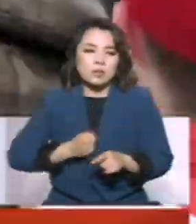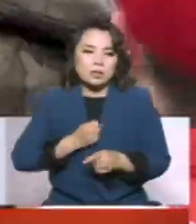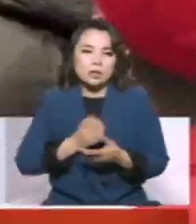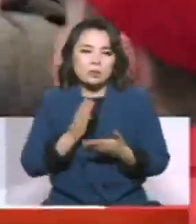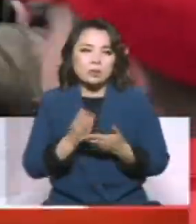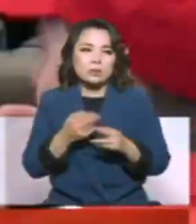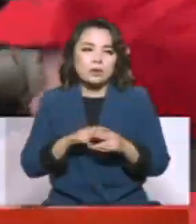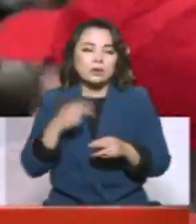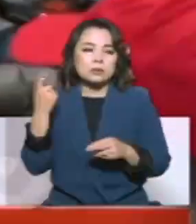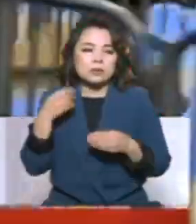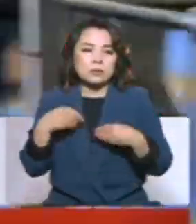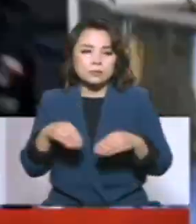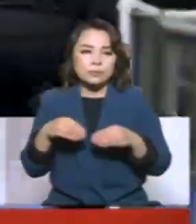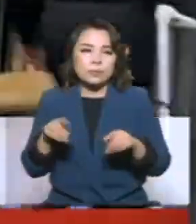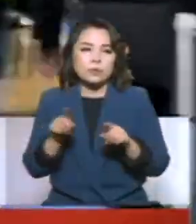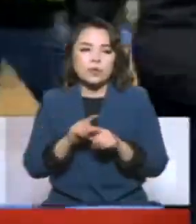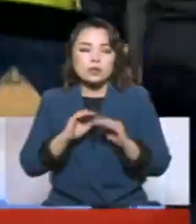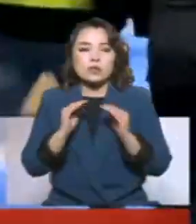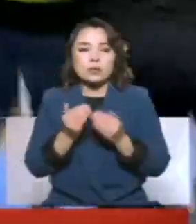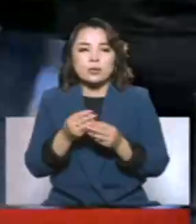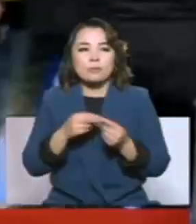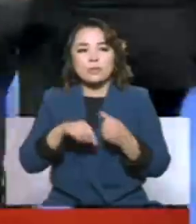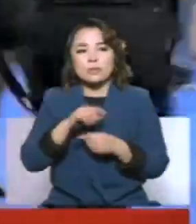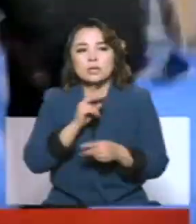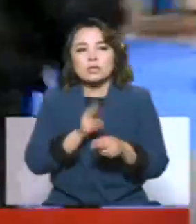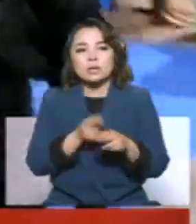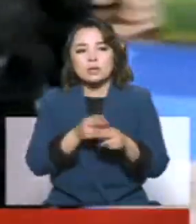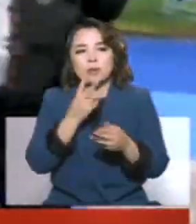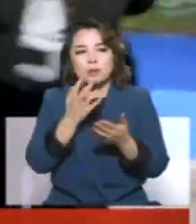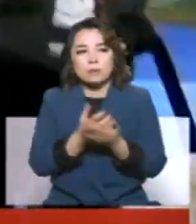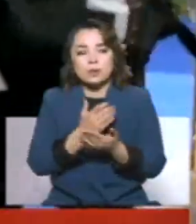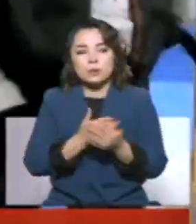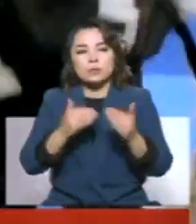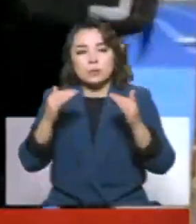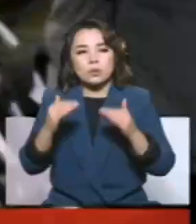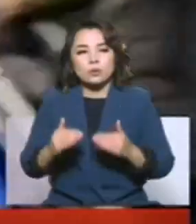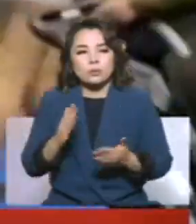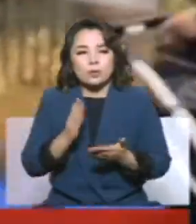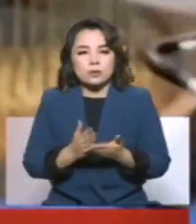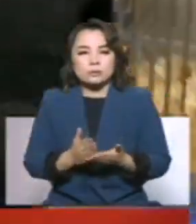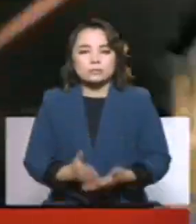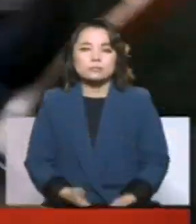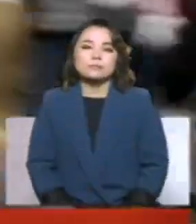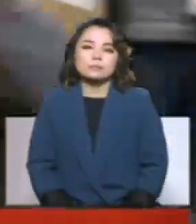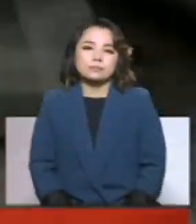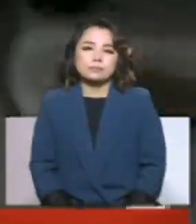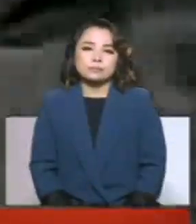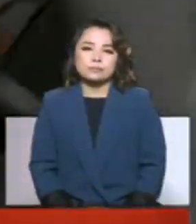Фермерлердің айтуынша, бұл шектеулер бизнеске кедергі келтіріп, табысты төмендетіп жатыр.